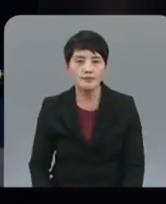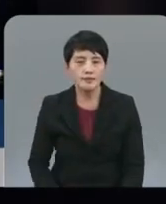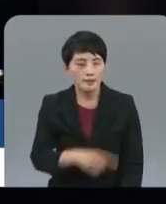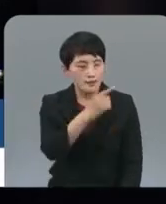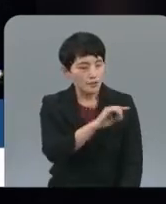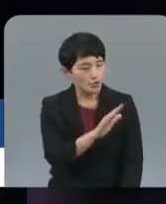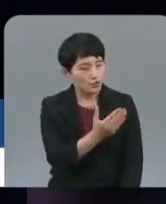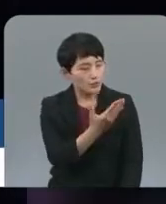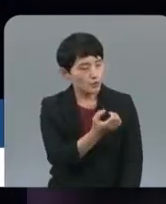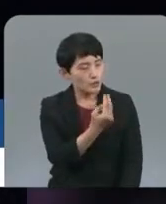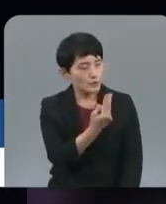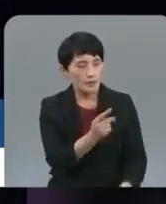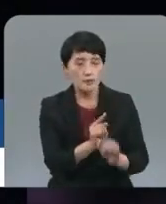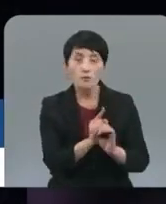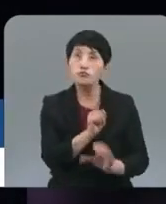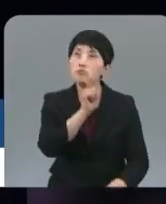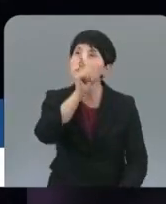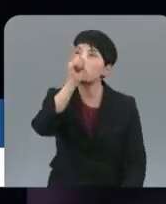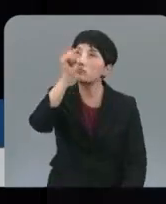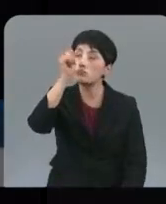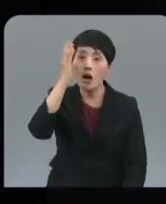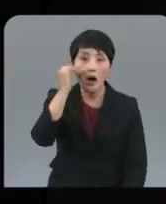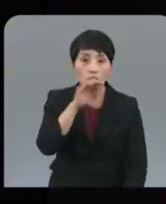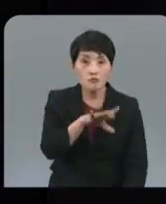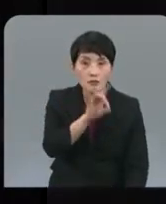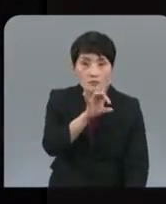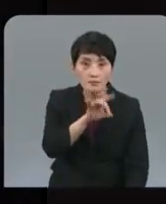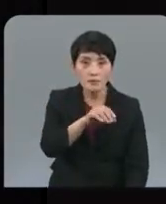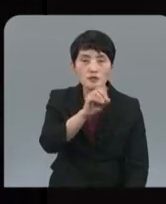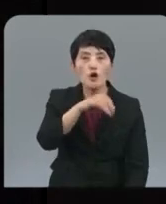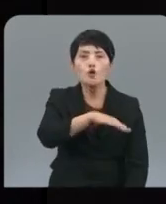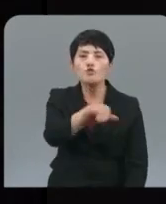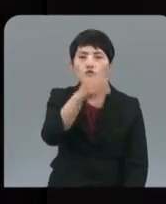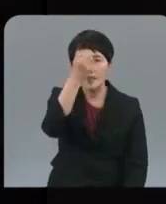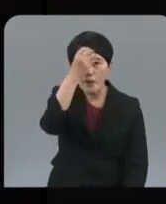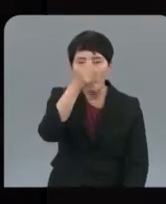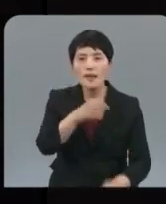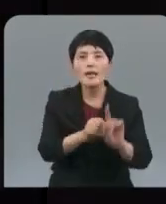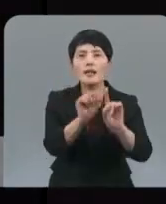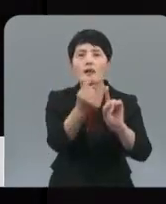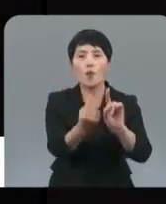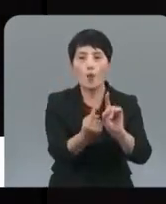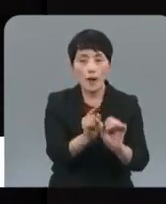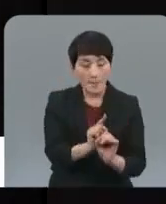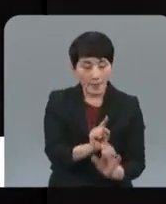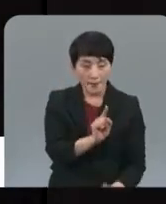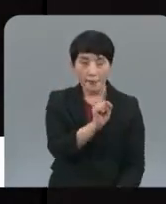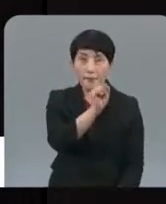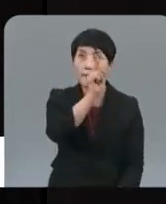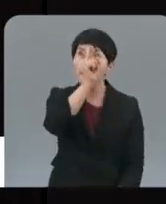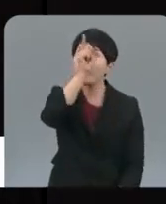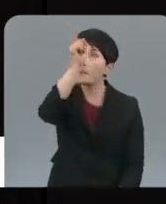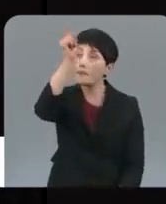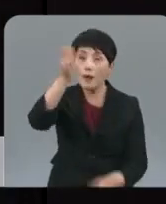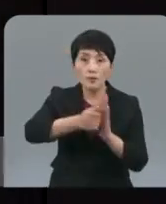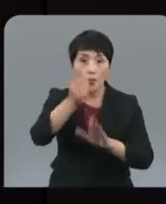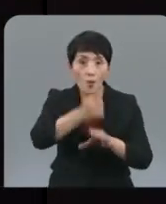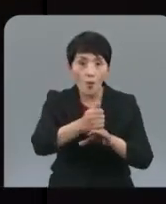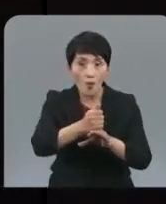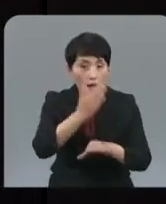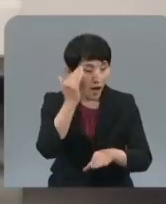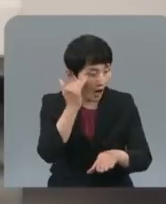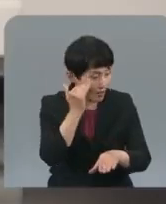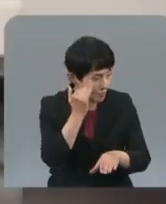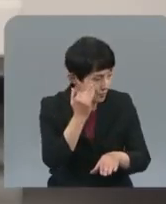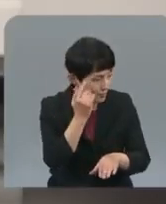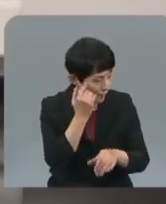trong cuộc chạy đua phát triển công nghệ vũ trụ đang diễn ra khốc liệt Hàn Quốc đã phóng thành công tên lửa đại vũ trụ nuri trong năm nay Vương mình trở thành một cường